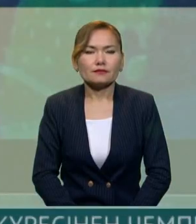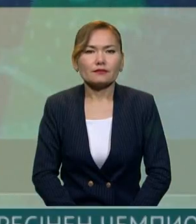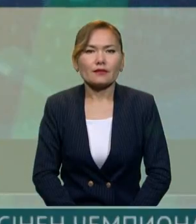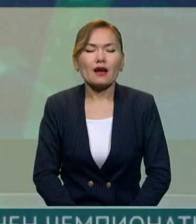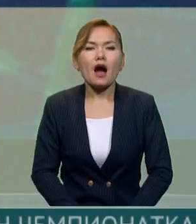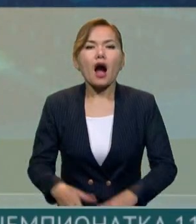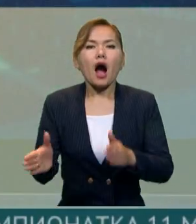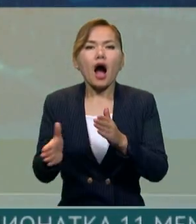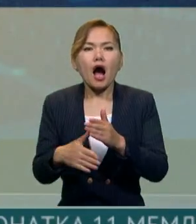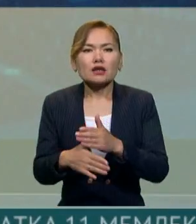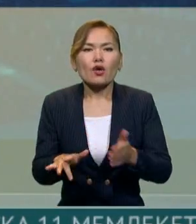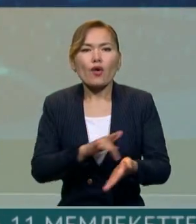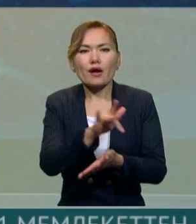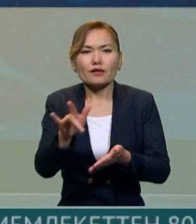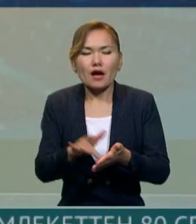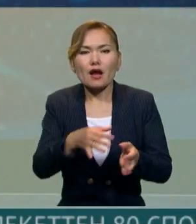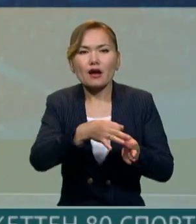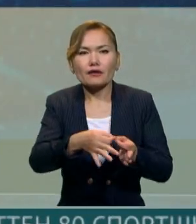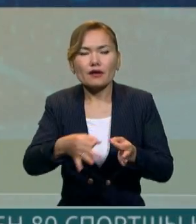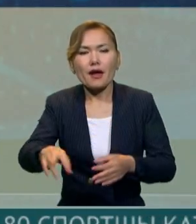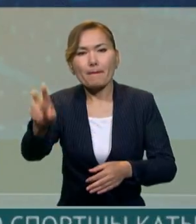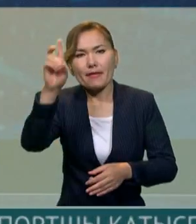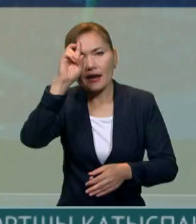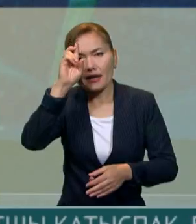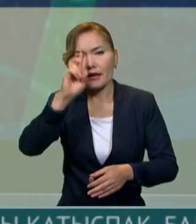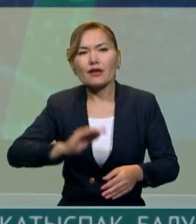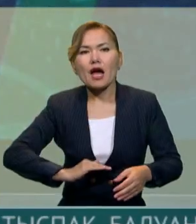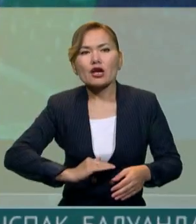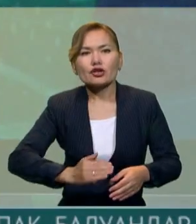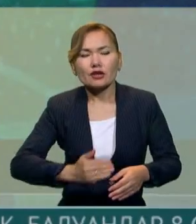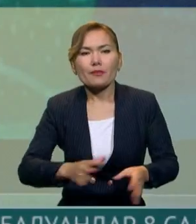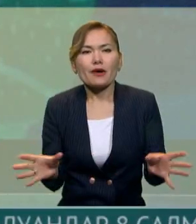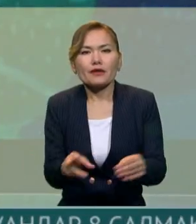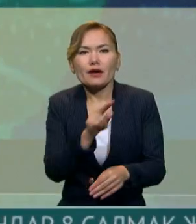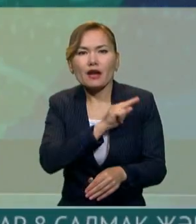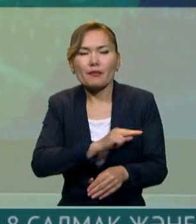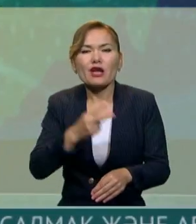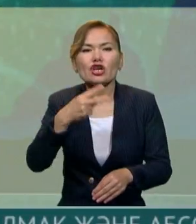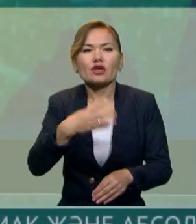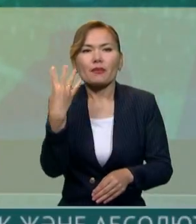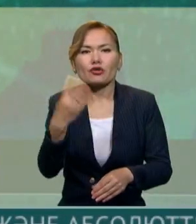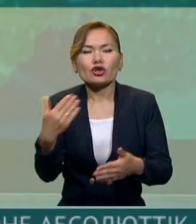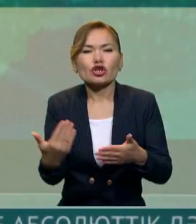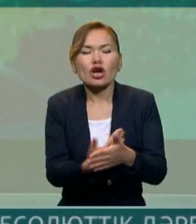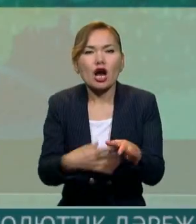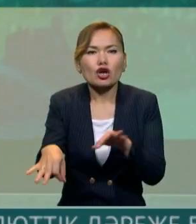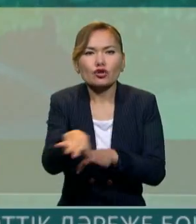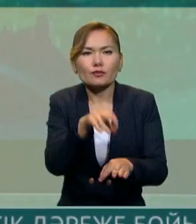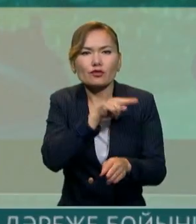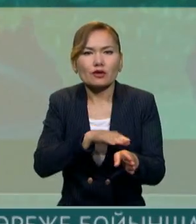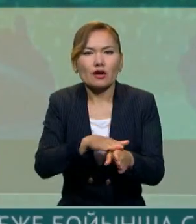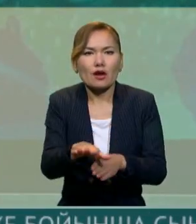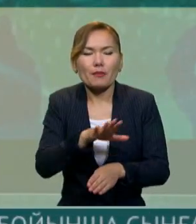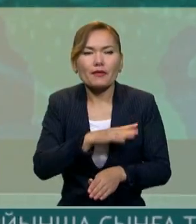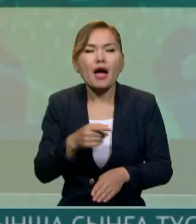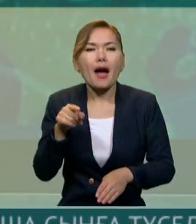Хабарымызды жалғастырамыз. Атырау қаласы бойынша мемлекеттік жекеменшік әріптестік негізінде 24 жаңа жоба жүзеге асырылатын болады.